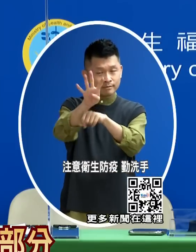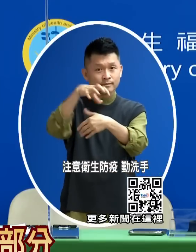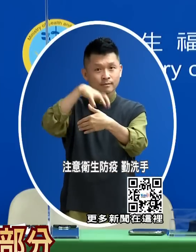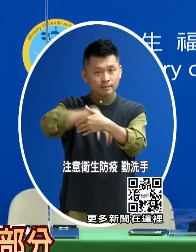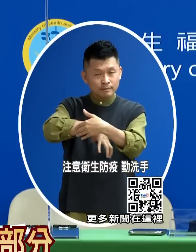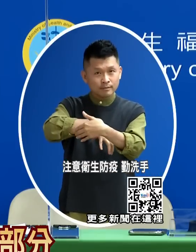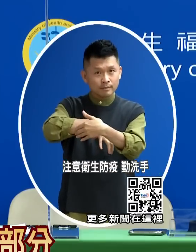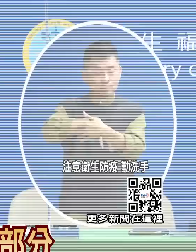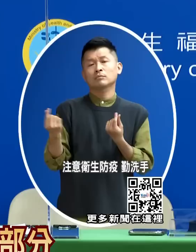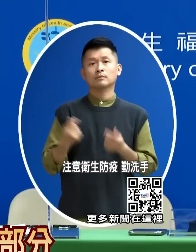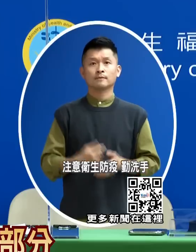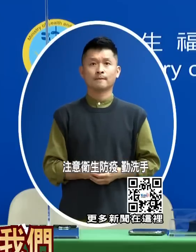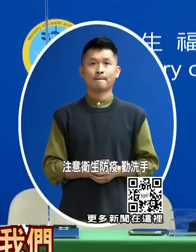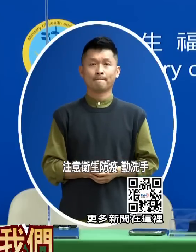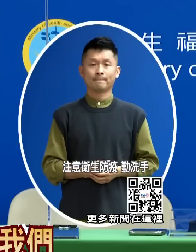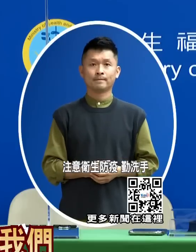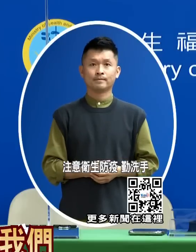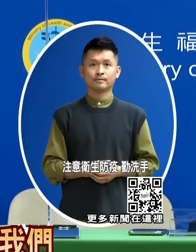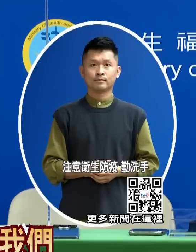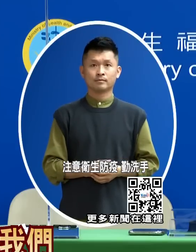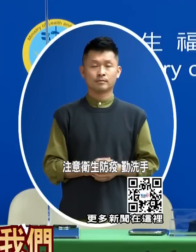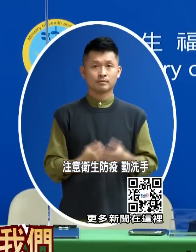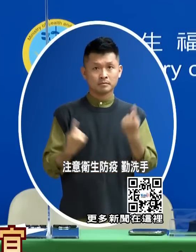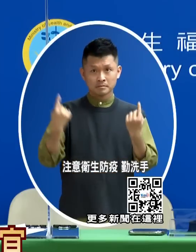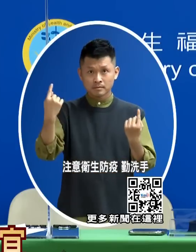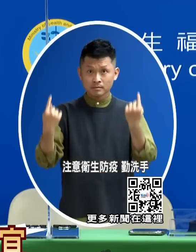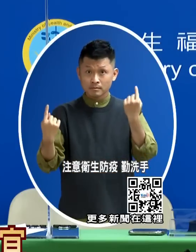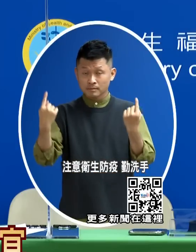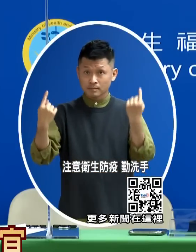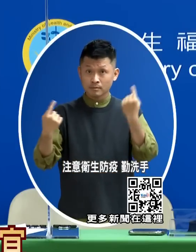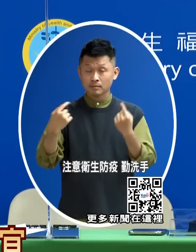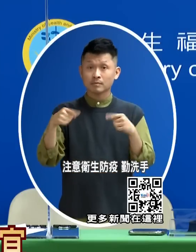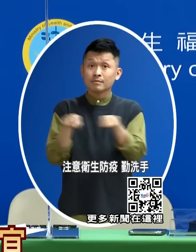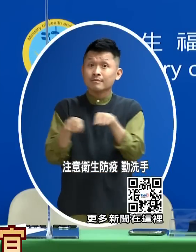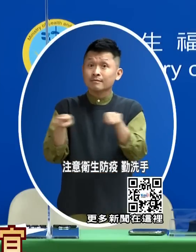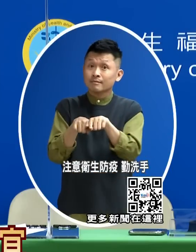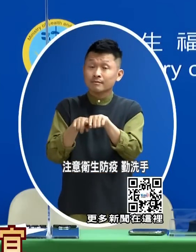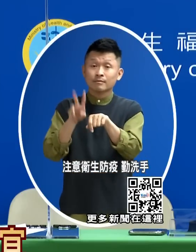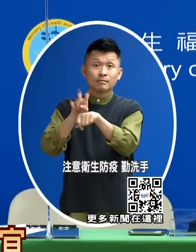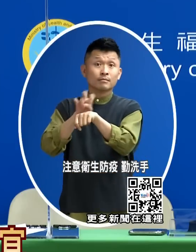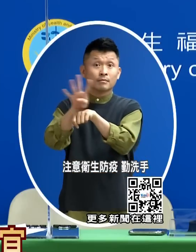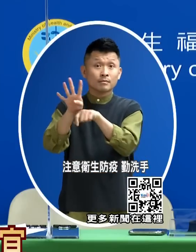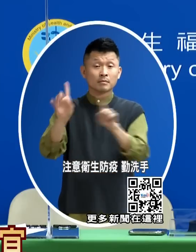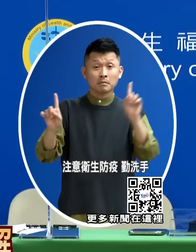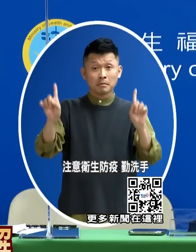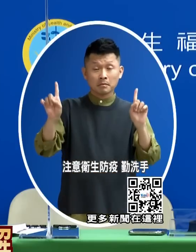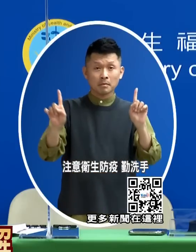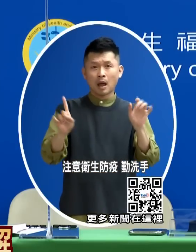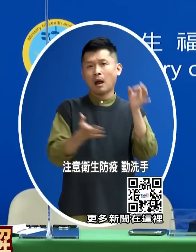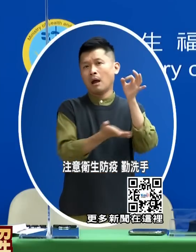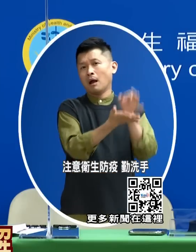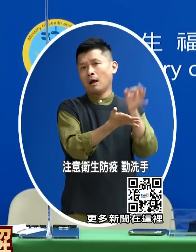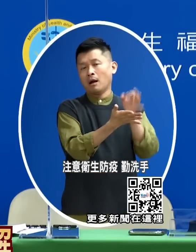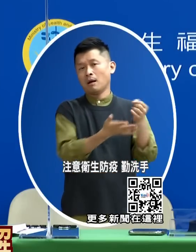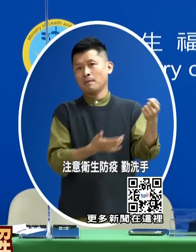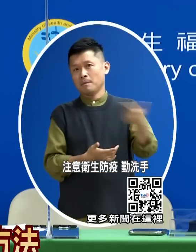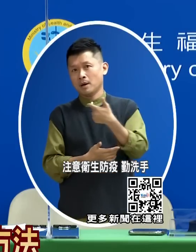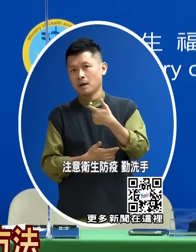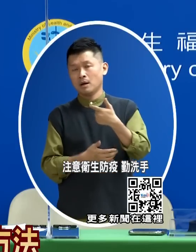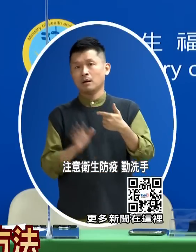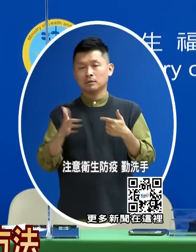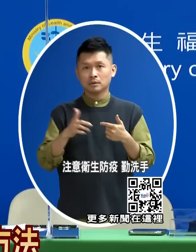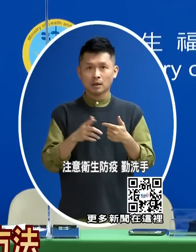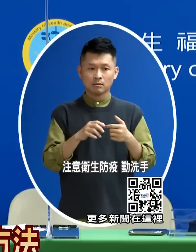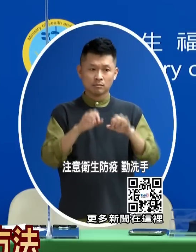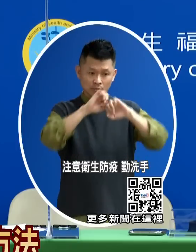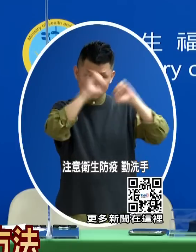可以取得报告的部分。这个虽然说看起来比我们的目前的这个一般件来的便宜哈，不过还需要再了解说